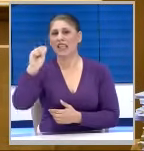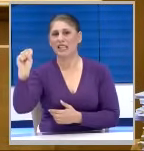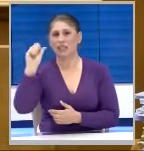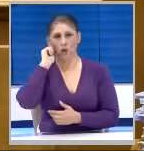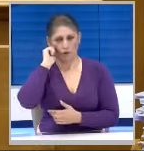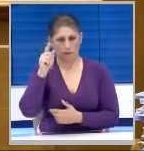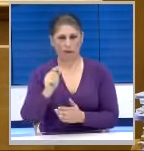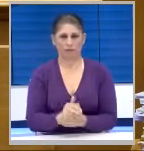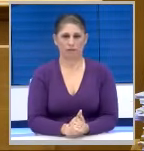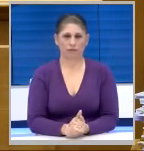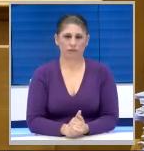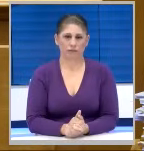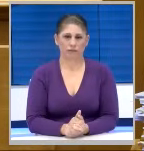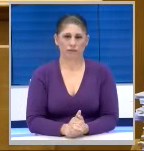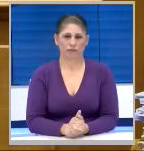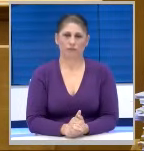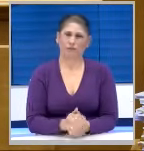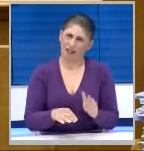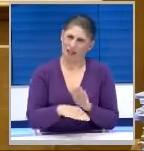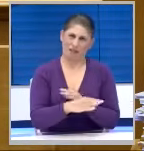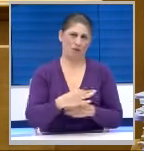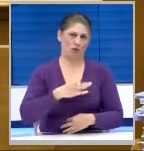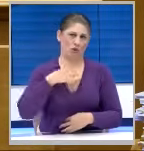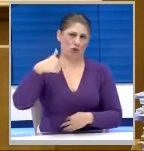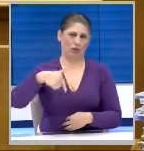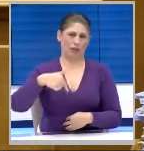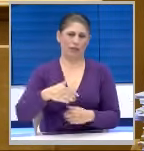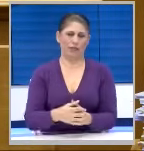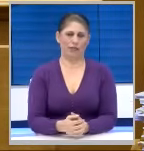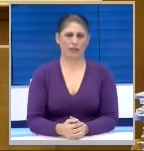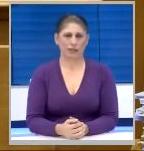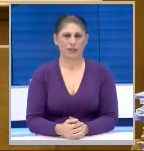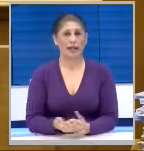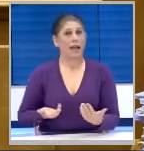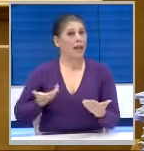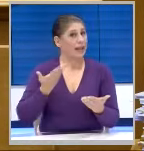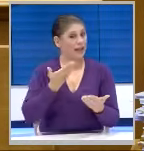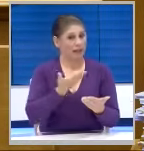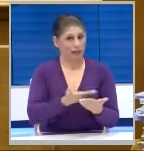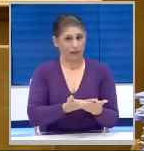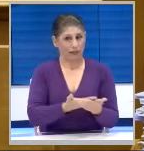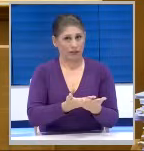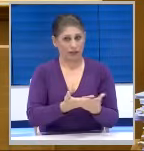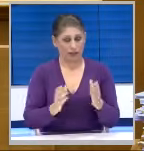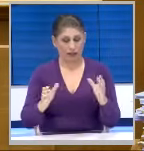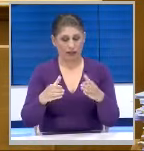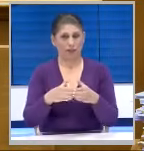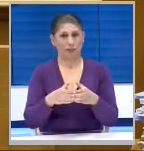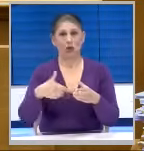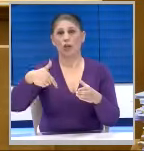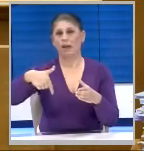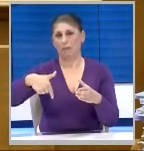χρυσάγη έφυγε ο κύριος γεωργιάδης έχει καταθέσει στην επιτροπή